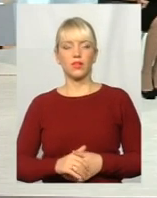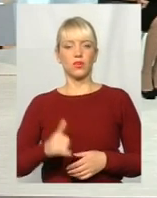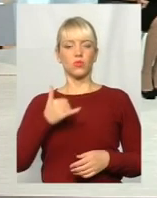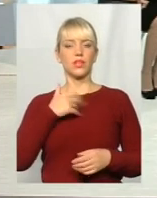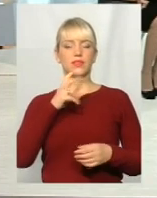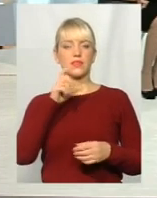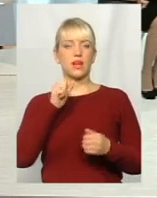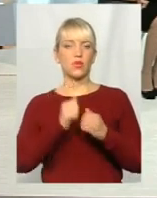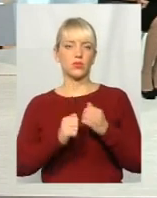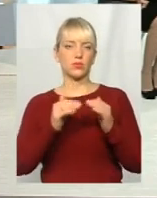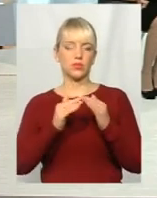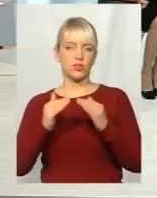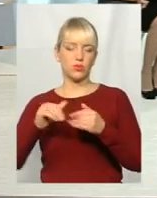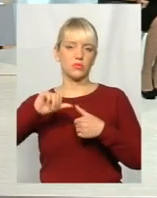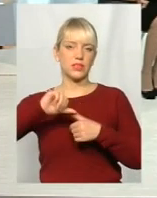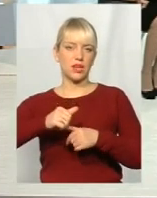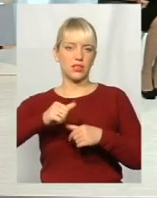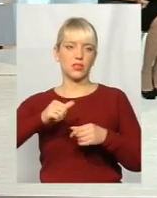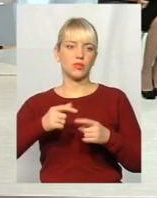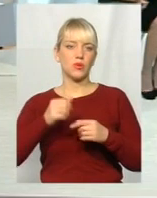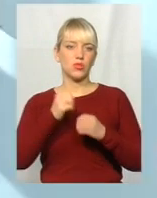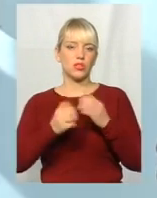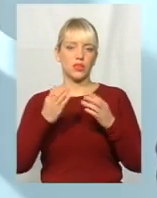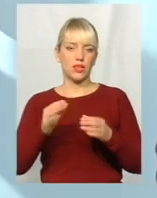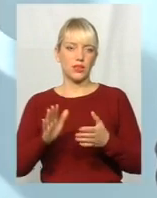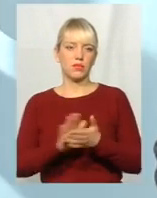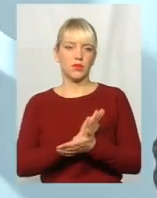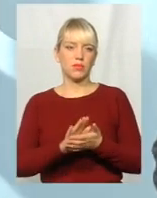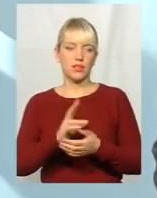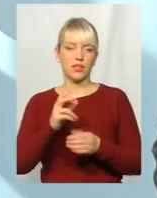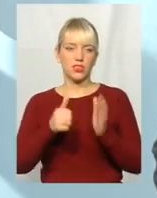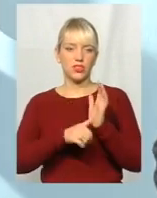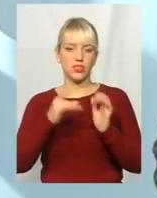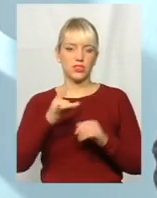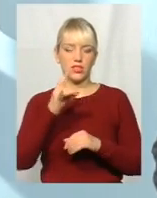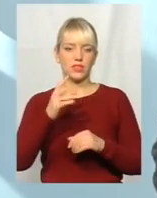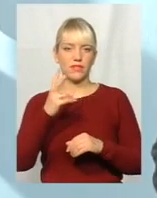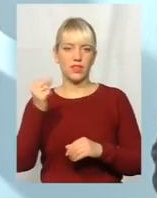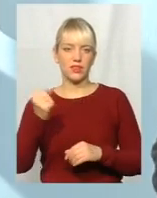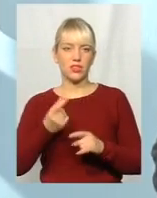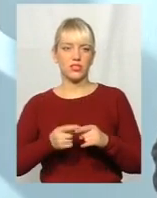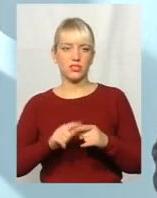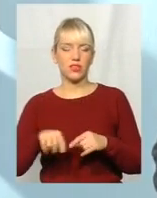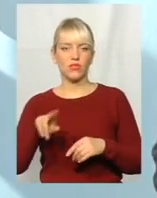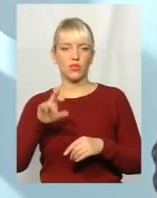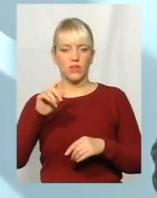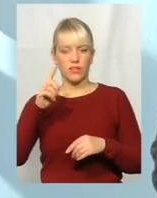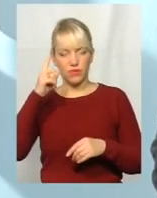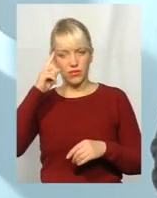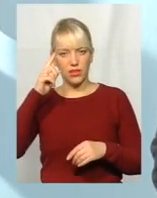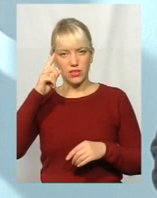кожним будинком закріплено щоденне прибирання 6 разів на тиждень. Це до відома слухачів, щоб вони